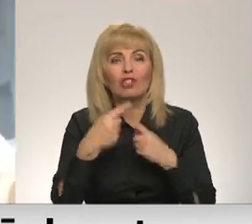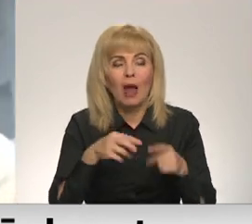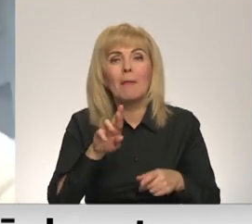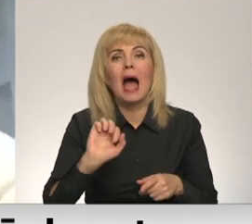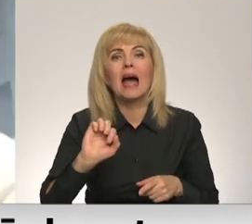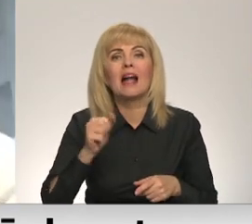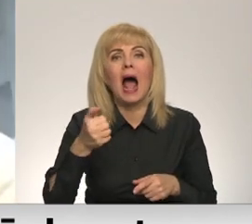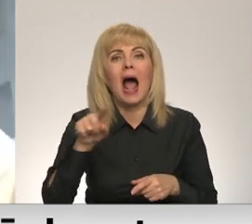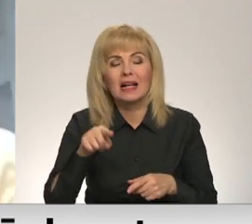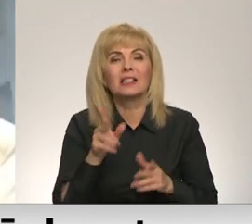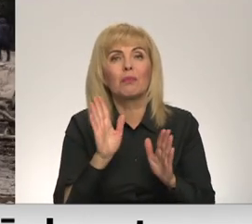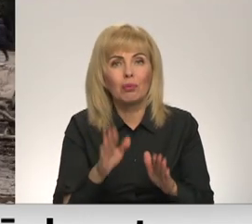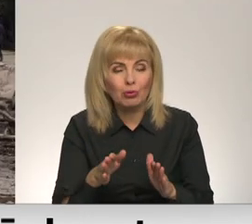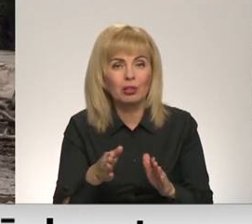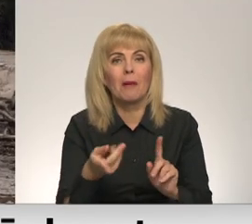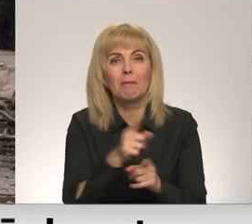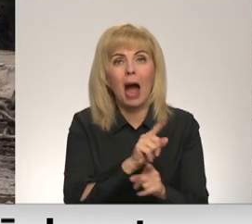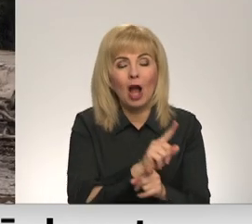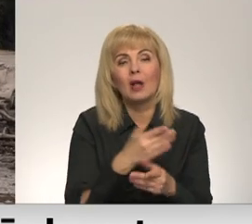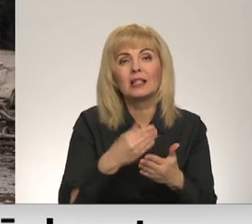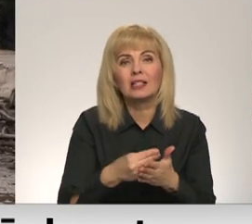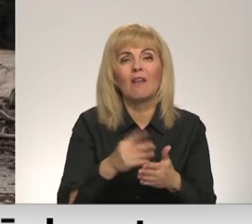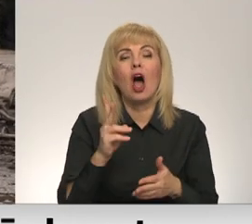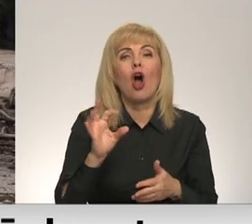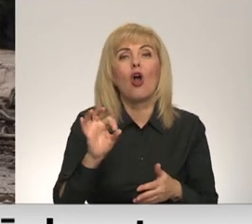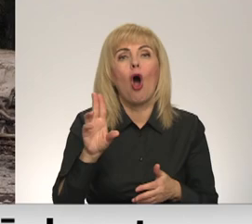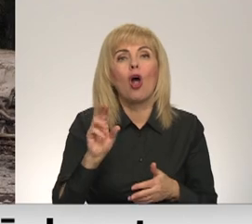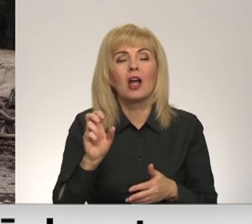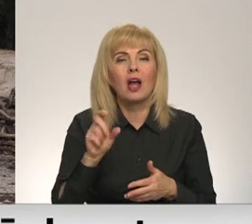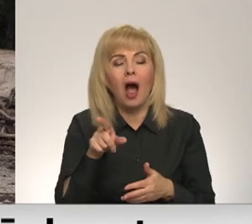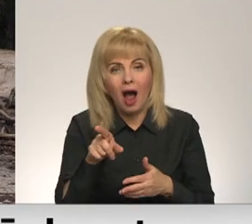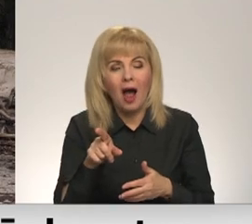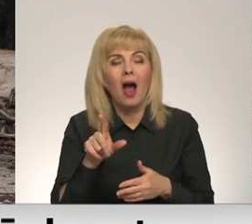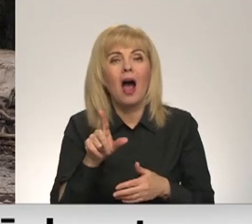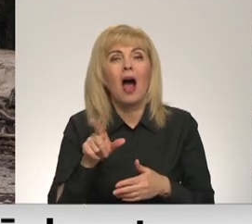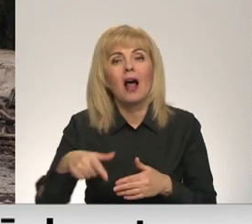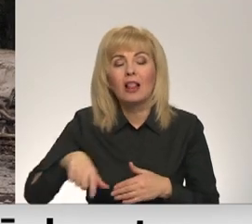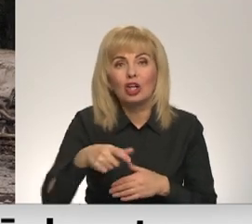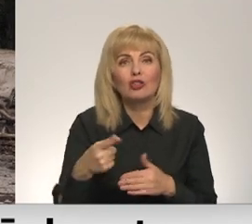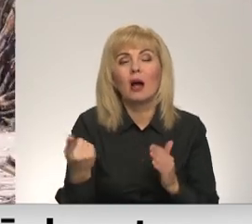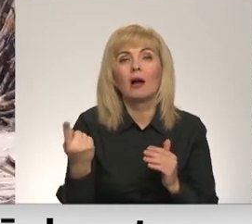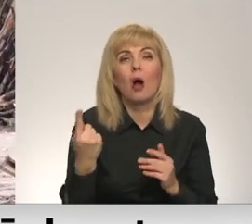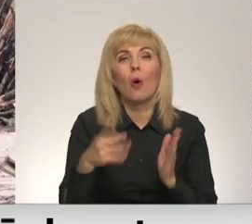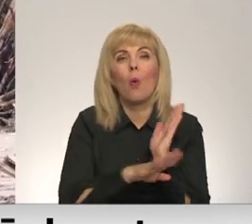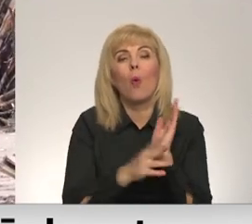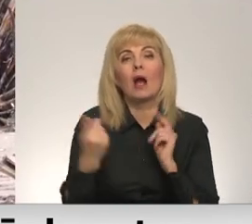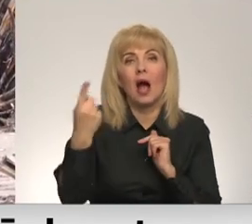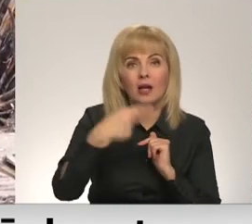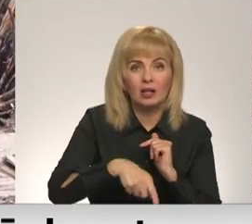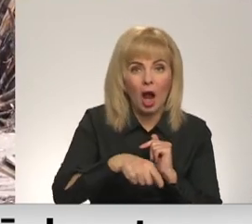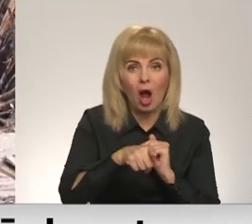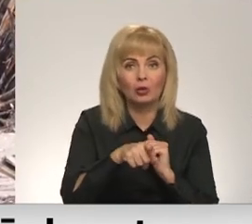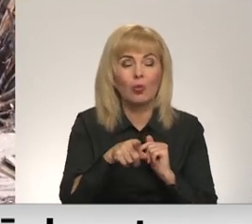Viņš vienkārši mūžīgi mainīgs. Kā sava veida kolkas raga vizītkārte ir līča pusē kritušie koki, kas kolkai ļauj iekļūt